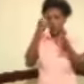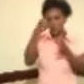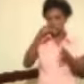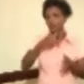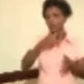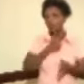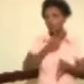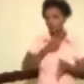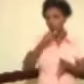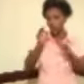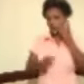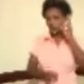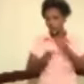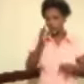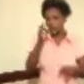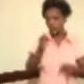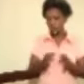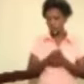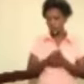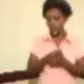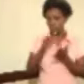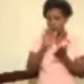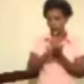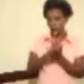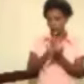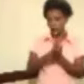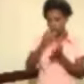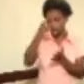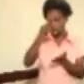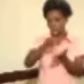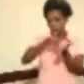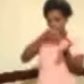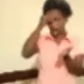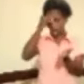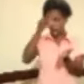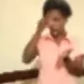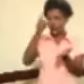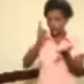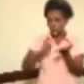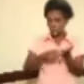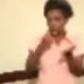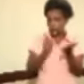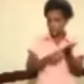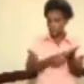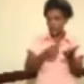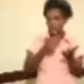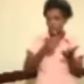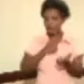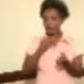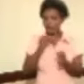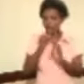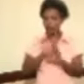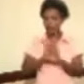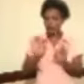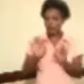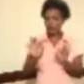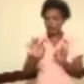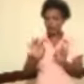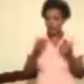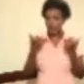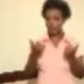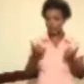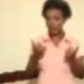de cassation, ou pas gagner l'école de la magistrature qui là. Donc le pouvoir judiciaire n'existe pas, je dirais carrément. Il y a certains membres qui sont là, mais